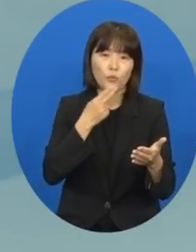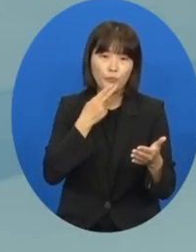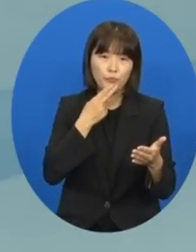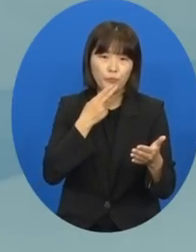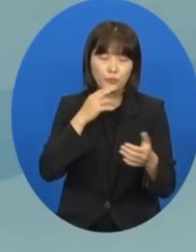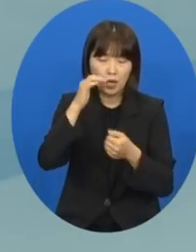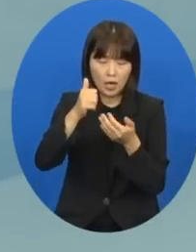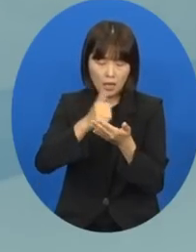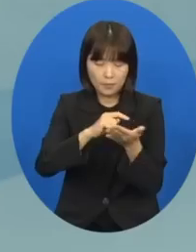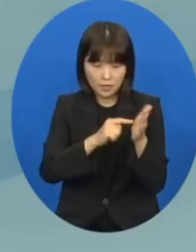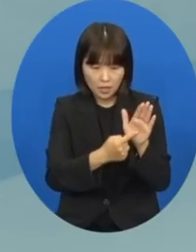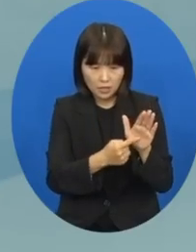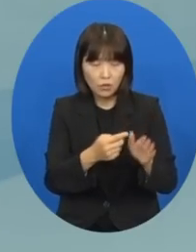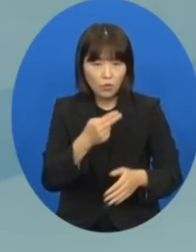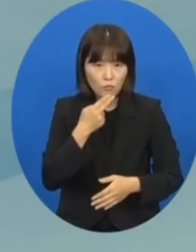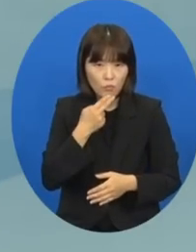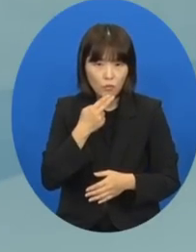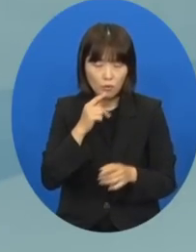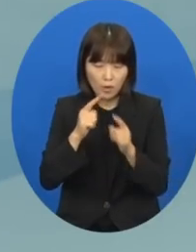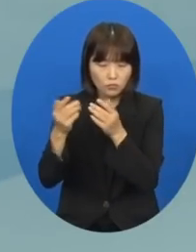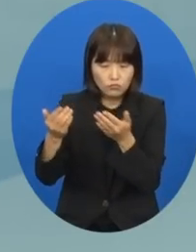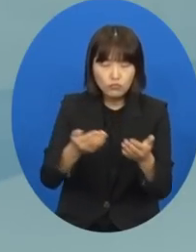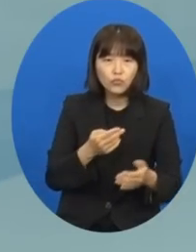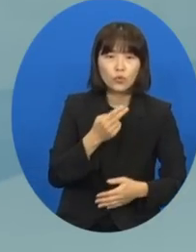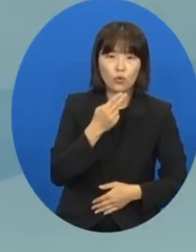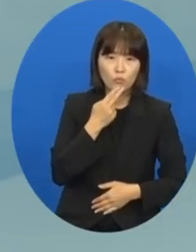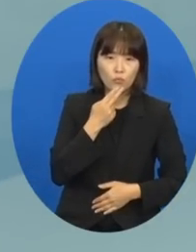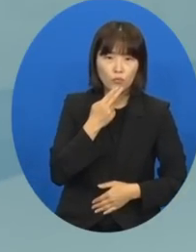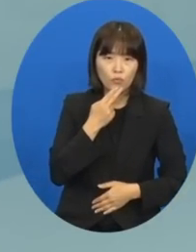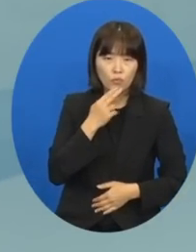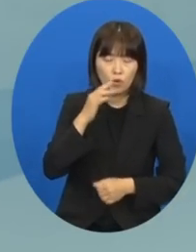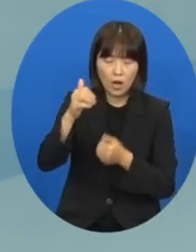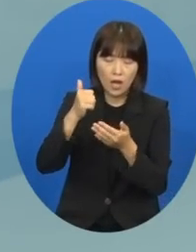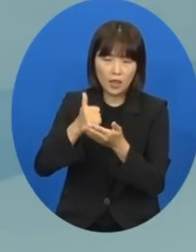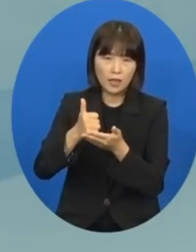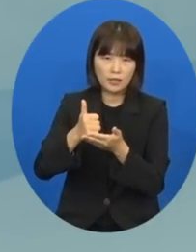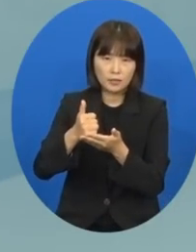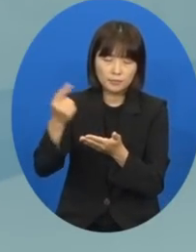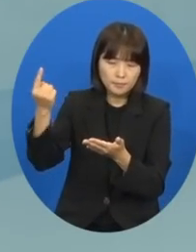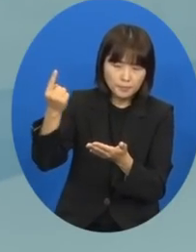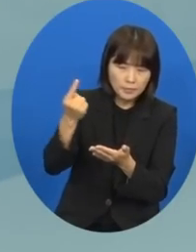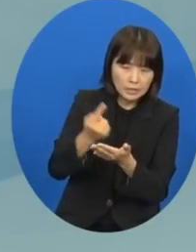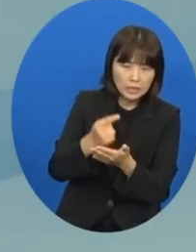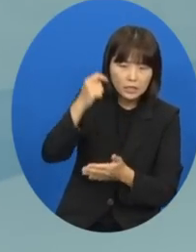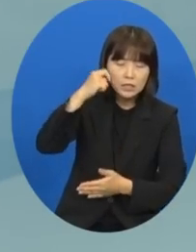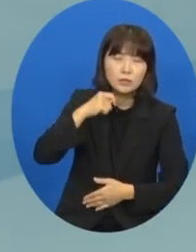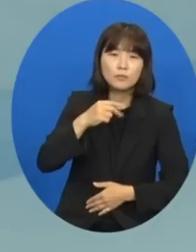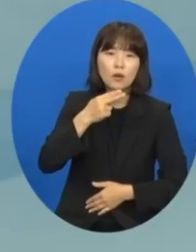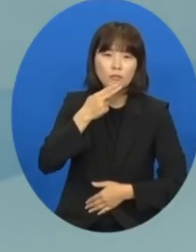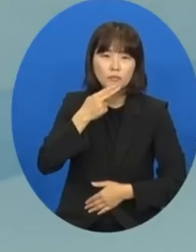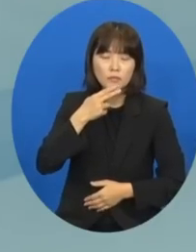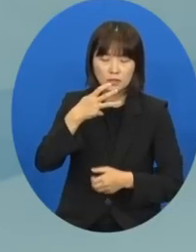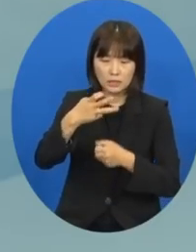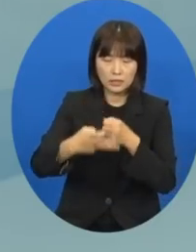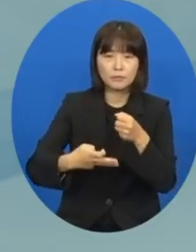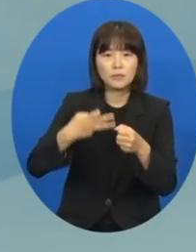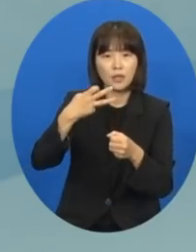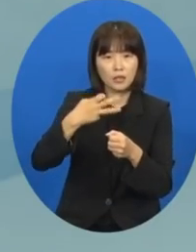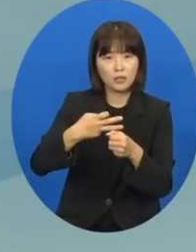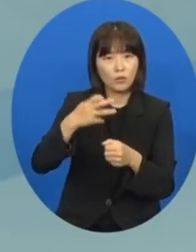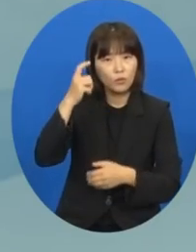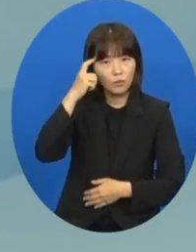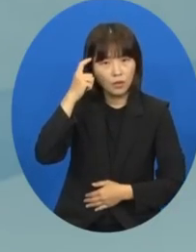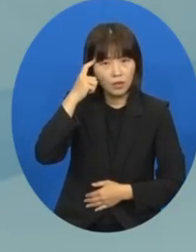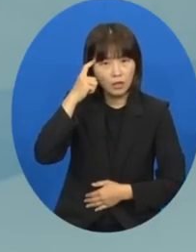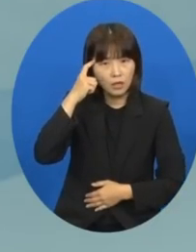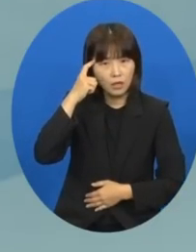않으셨고 말씀하지도 않으셨고 그분의 임재가 느껴지지 않는 13년의 기간이 왜 왔다고요?